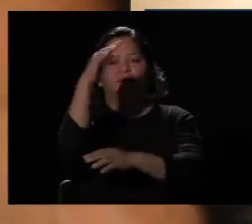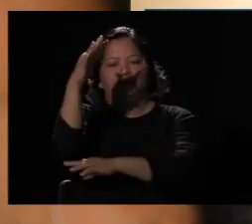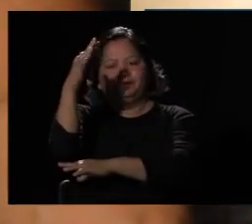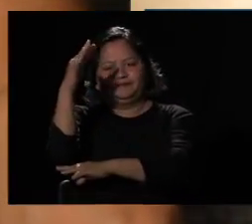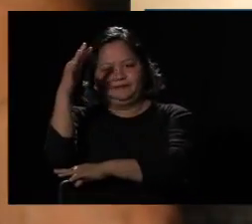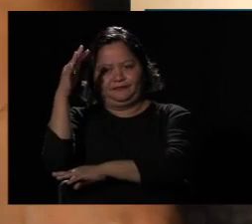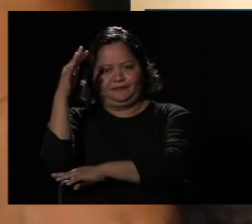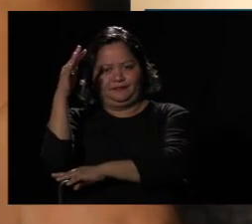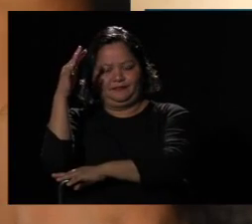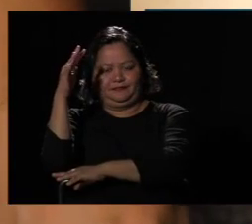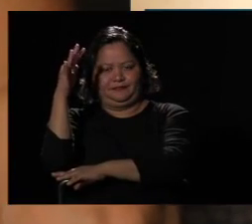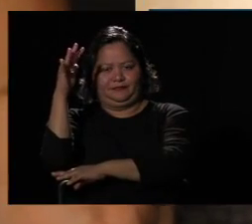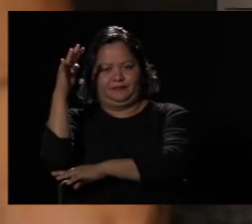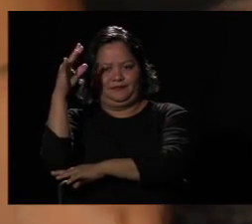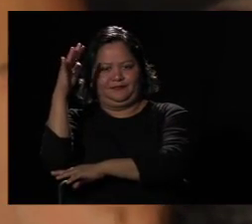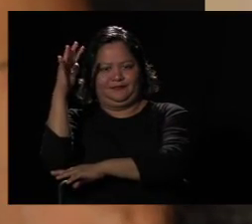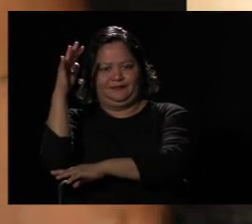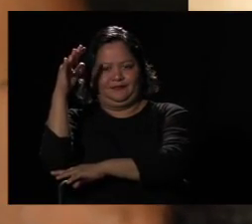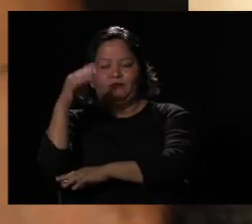lasas foot